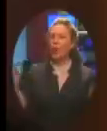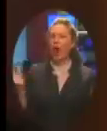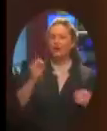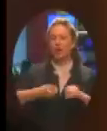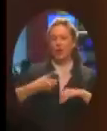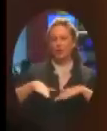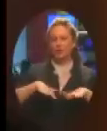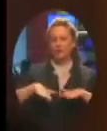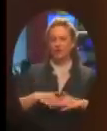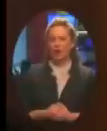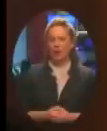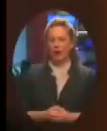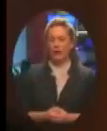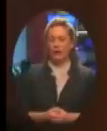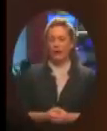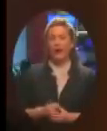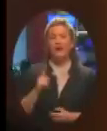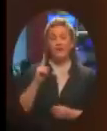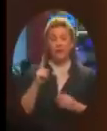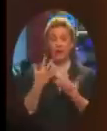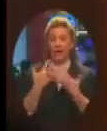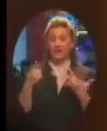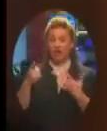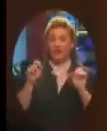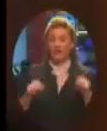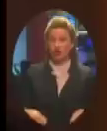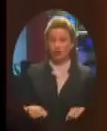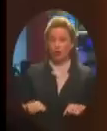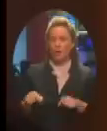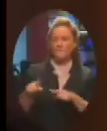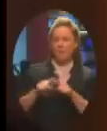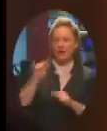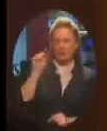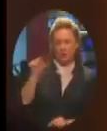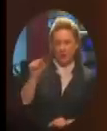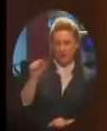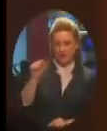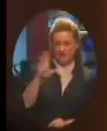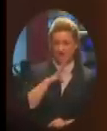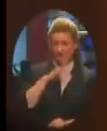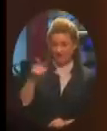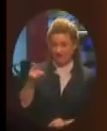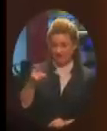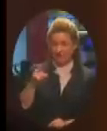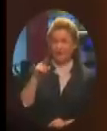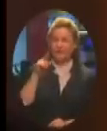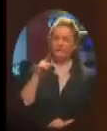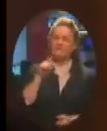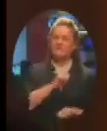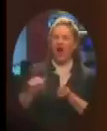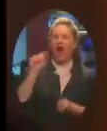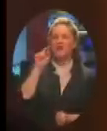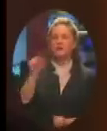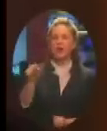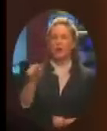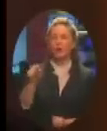נתניהו. וכאשר השלטון מסמן את מי שמבקר אותו בתור מטרה לחיסול,